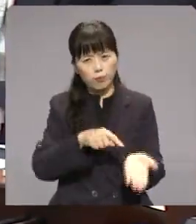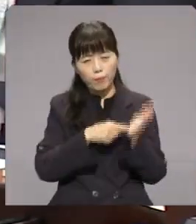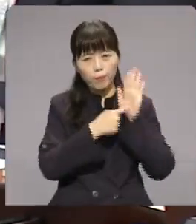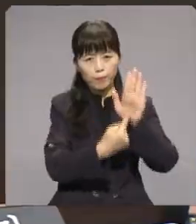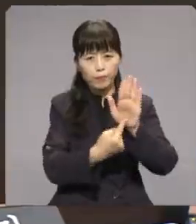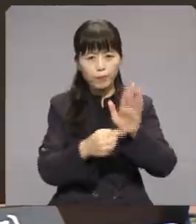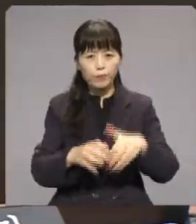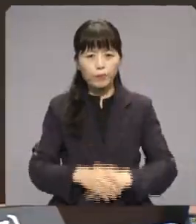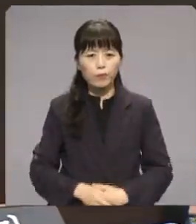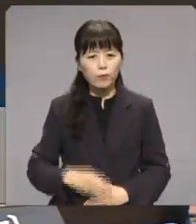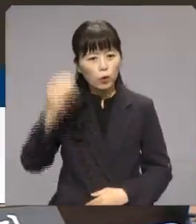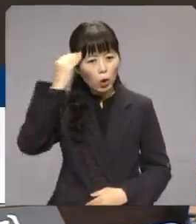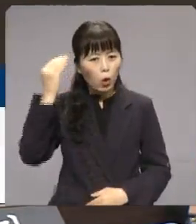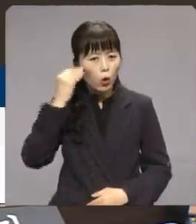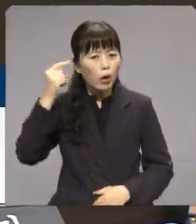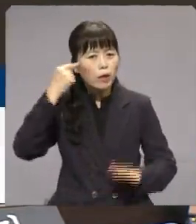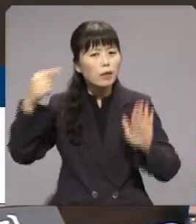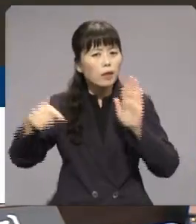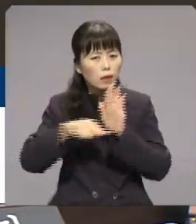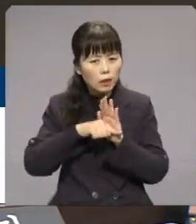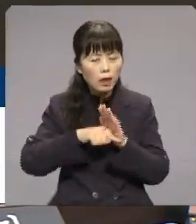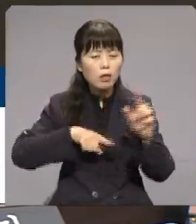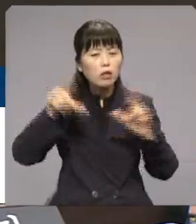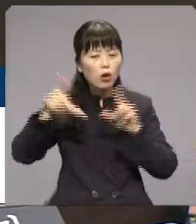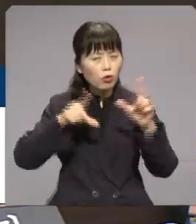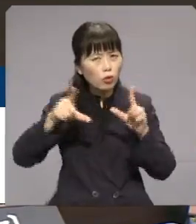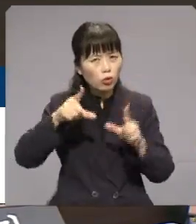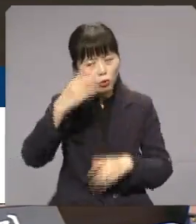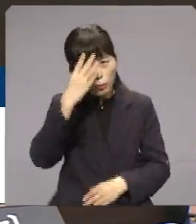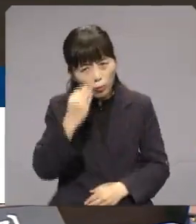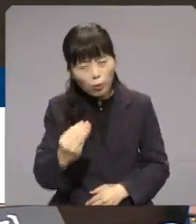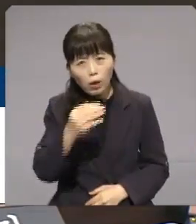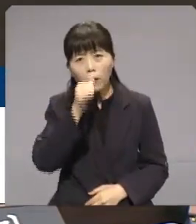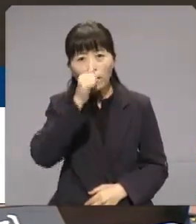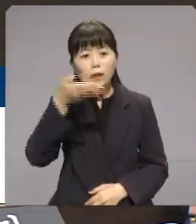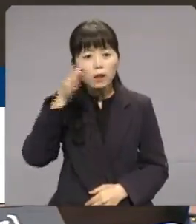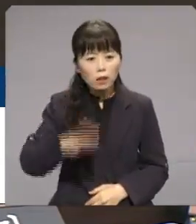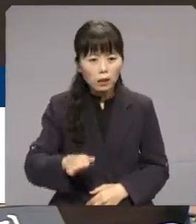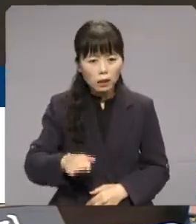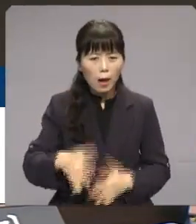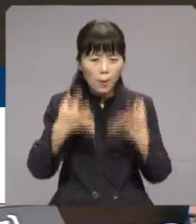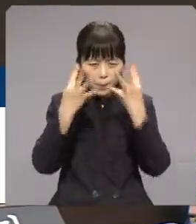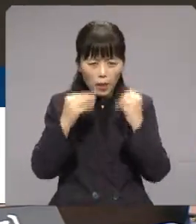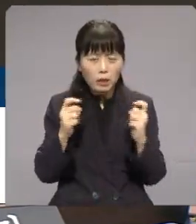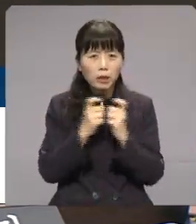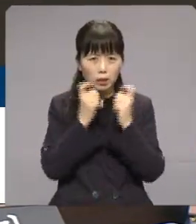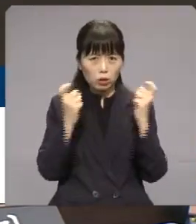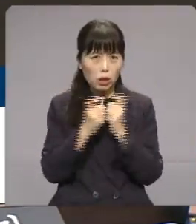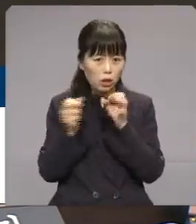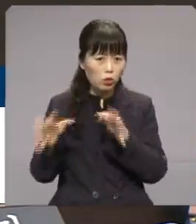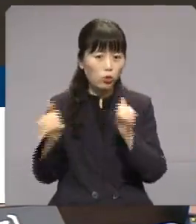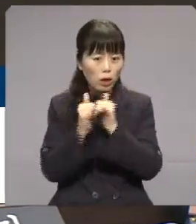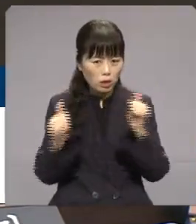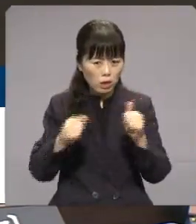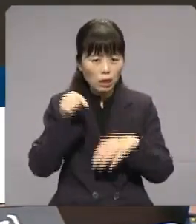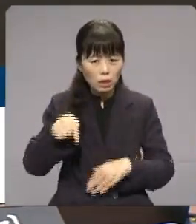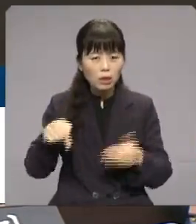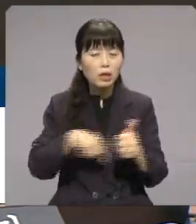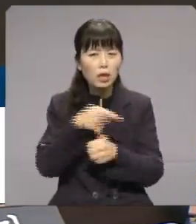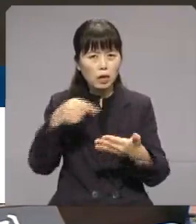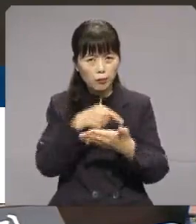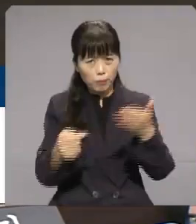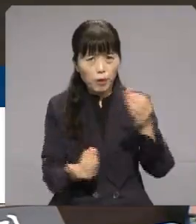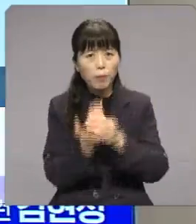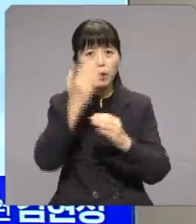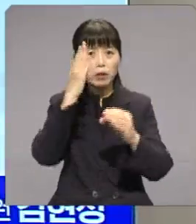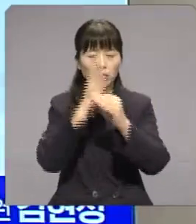지적입니다. 코리아 디스카운트의 현상들을 지금 우리가 목도하고 있는데 수많은 개미 투자자들이 이 상황에서 피눈물을 지금